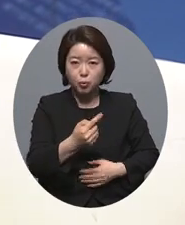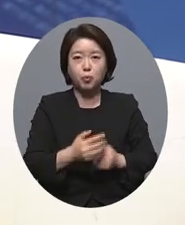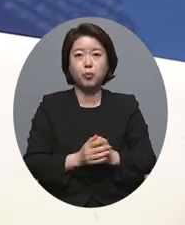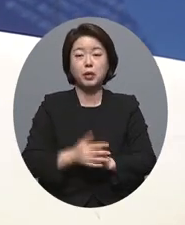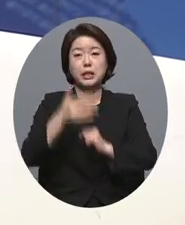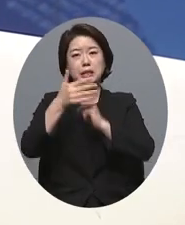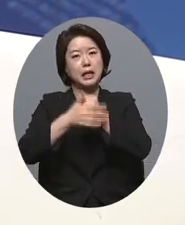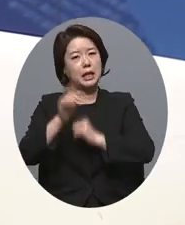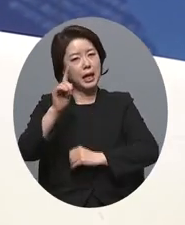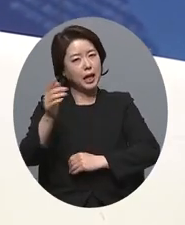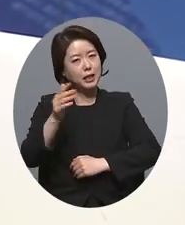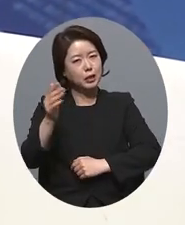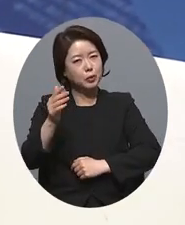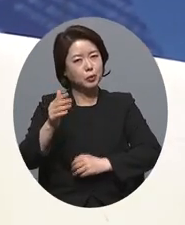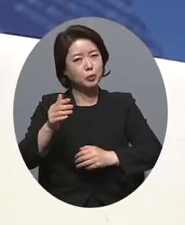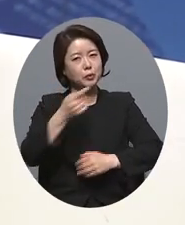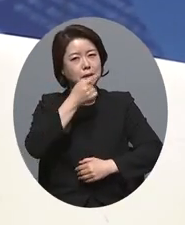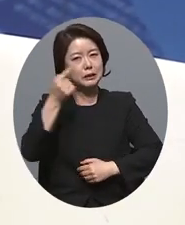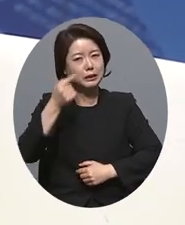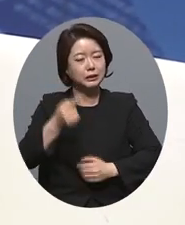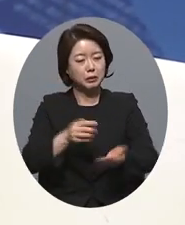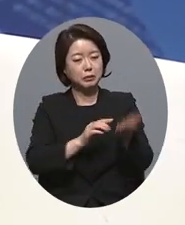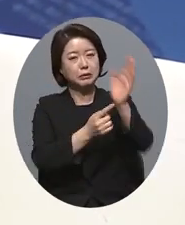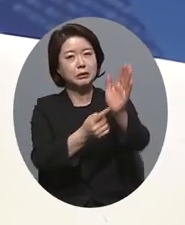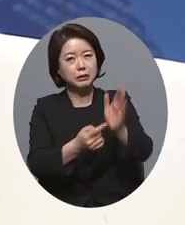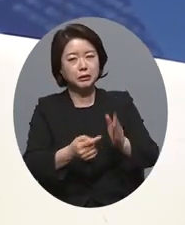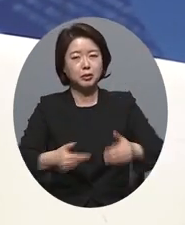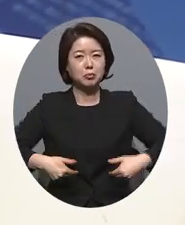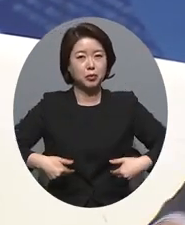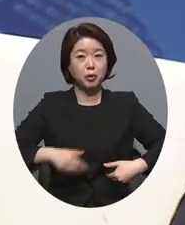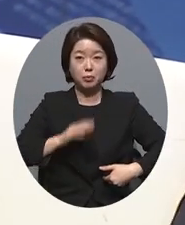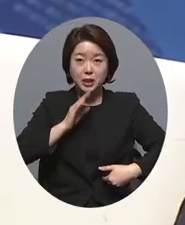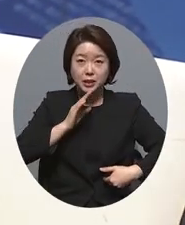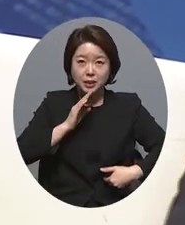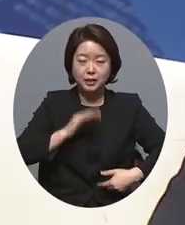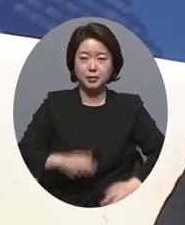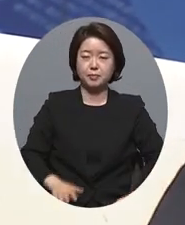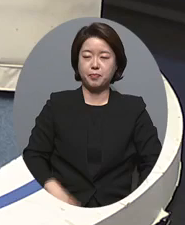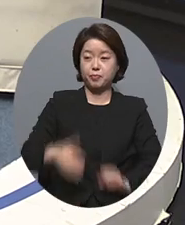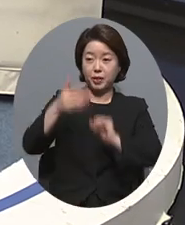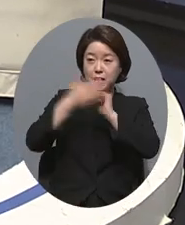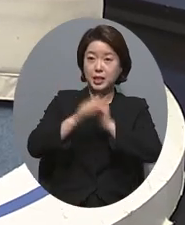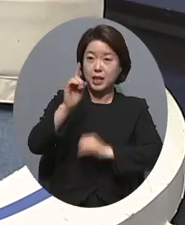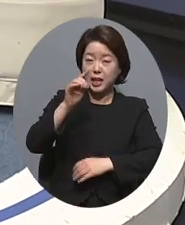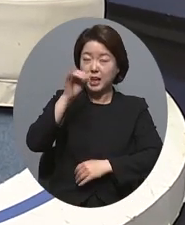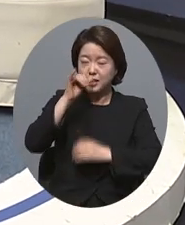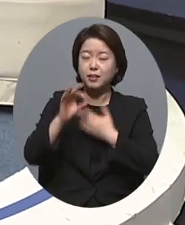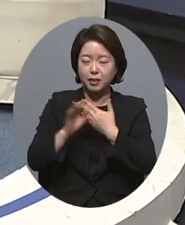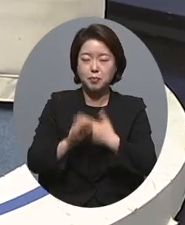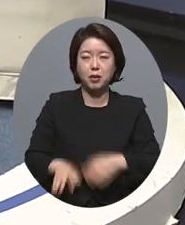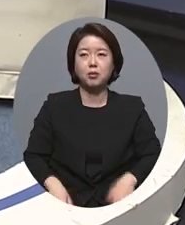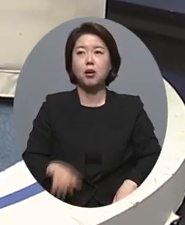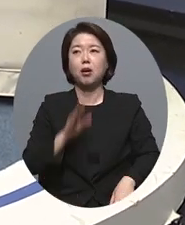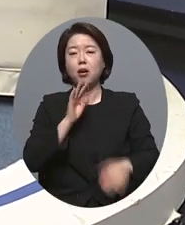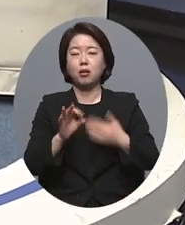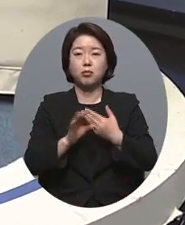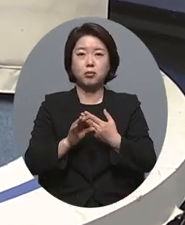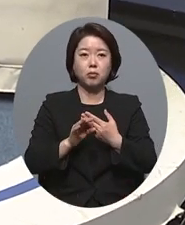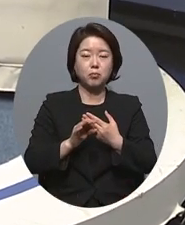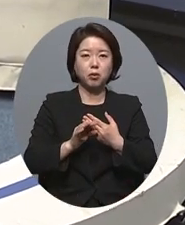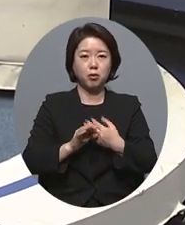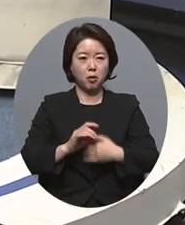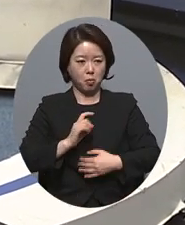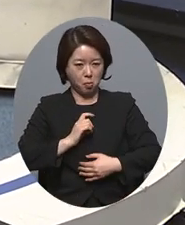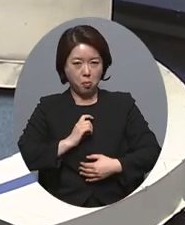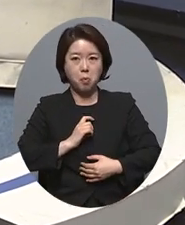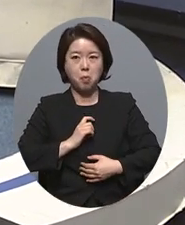사진 한 장 정도는 있어야 하지 않을까라는 생각이 좀 들거든요. 어떻습니까? 사진 한 장이 있었다면 그러면 뭐 의문의 여지가 없는 거지.